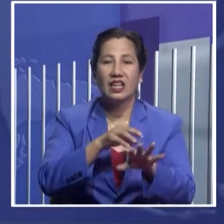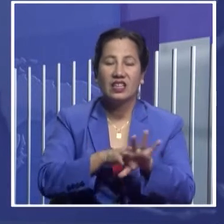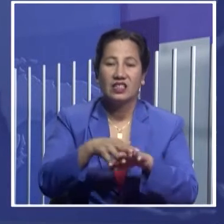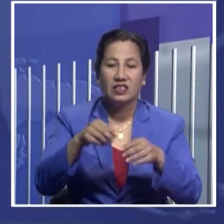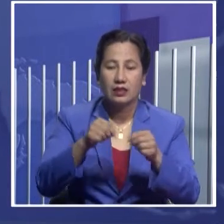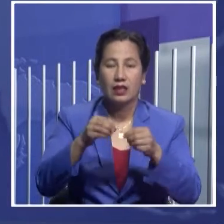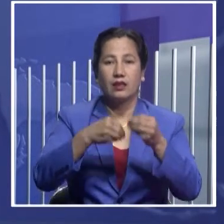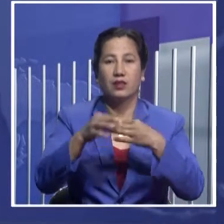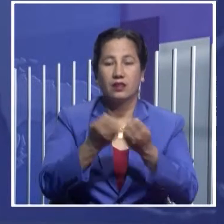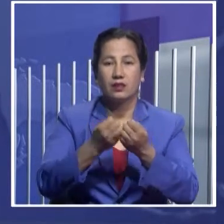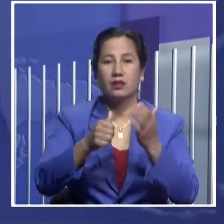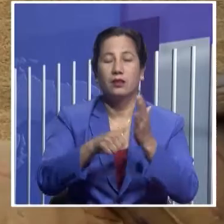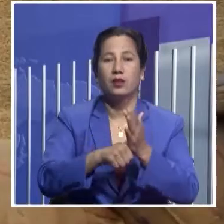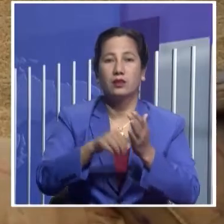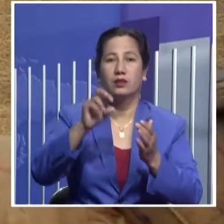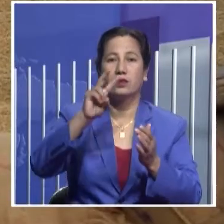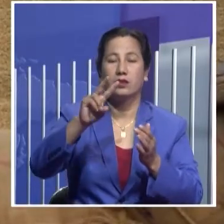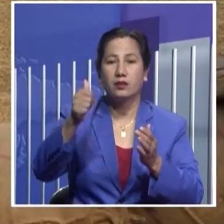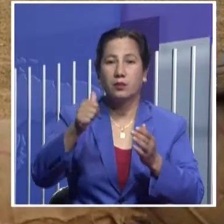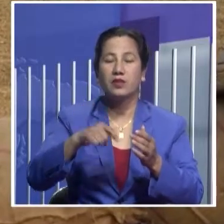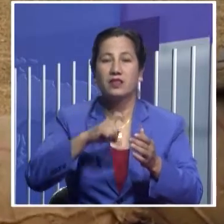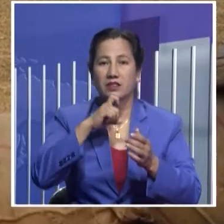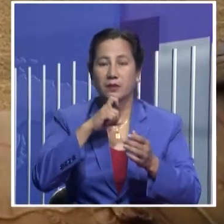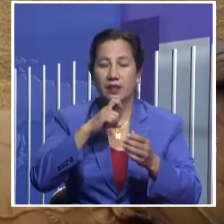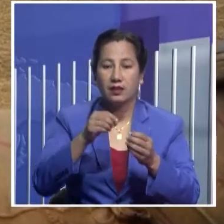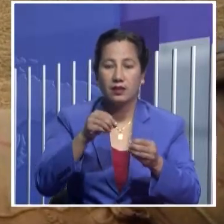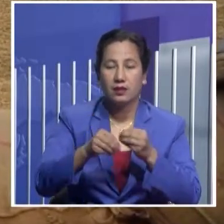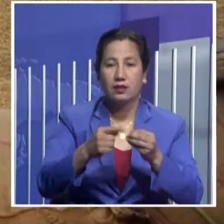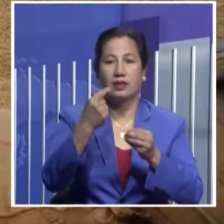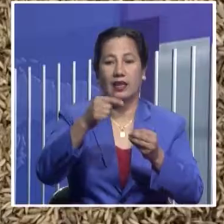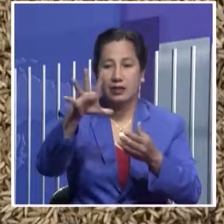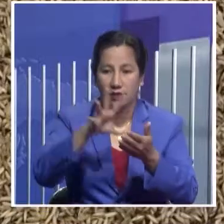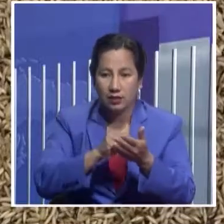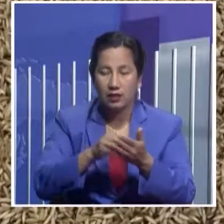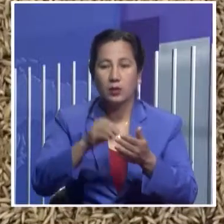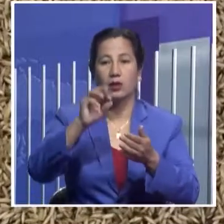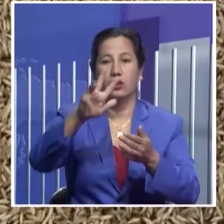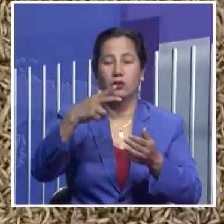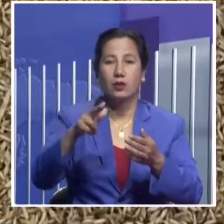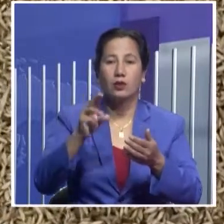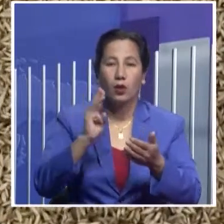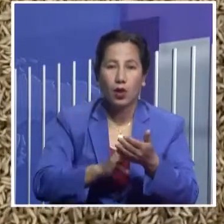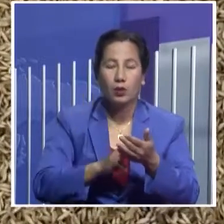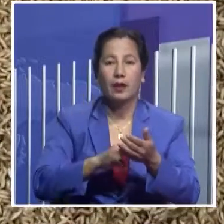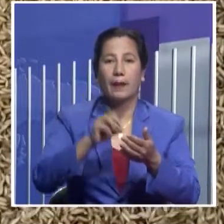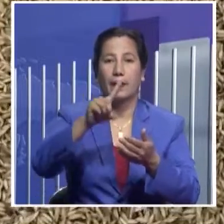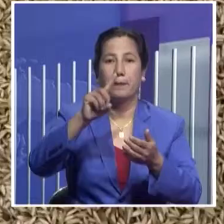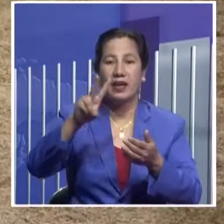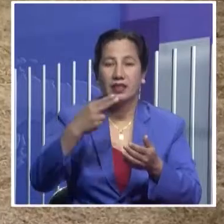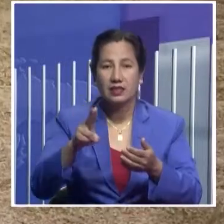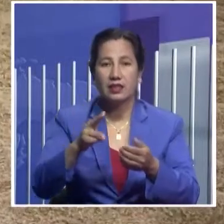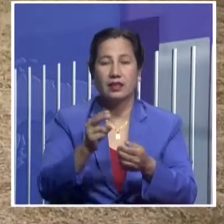पाएका छन्। मङ्सिर 26 गतेबाट धान खरिद सुरु गरिए पनि 9 दिनको अवधिमा 12 किसानले मात्र आफ्नो धान बिक्री गर्न पाएका